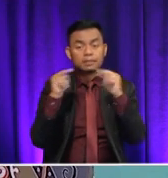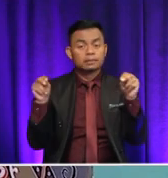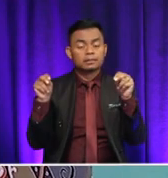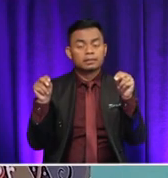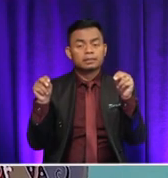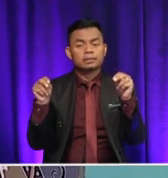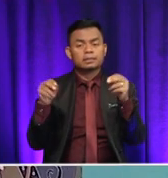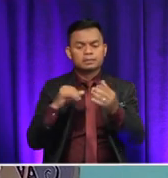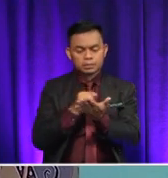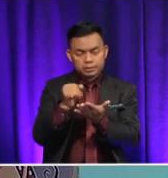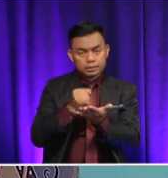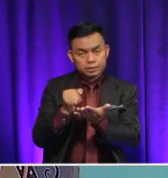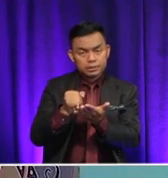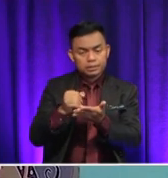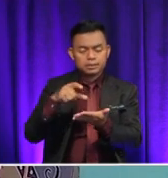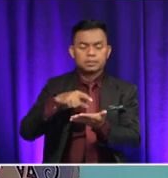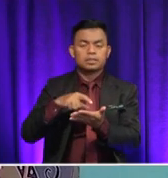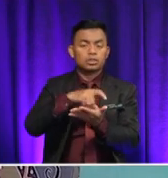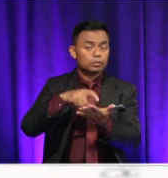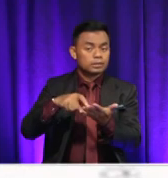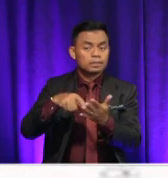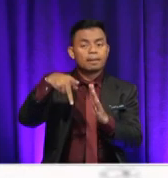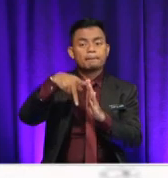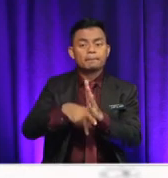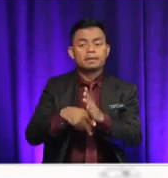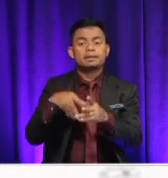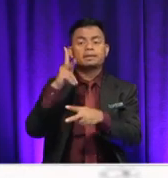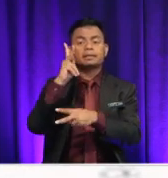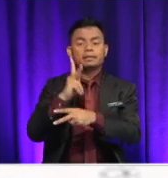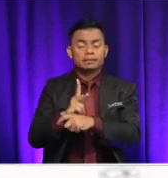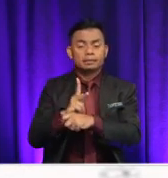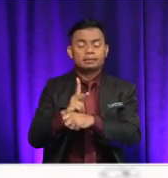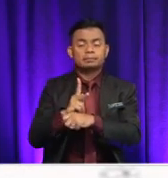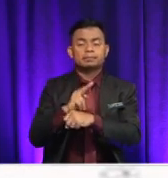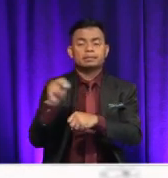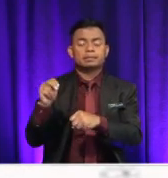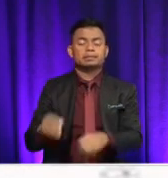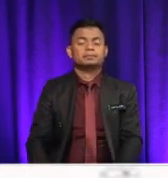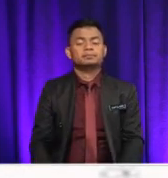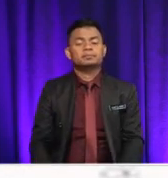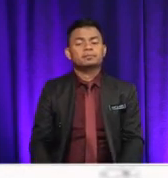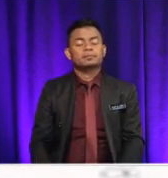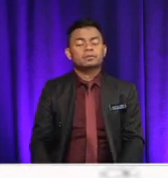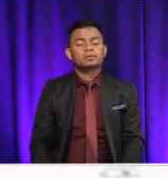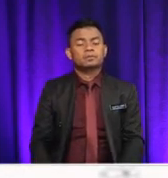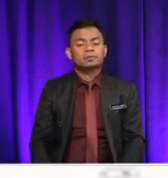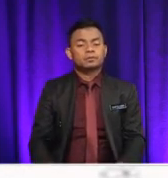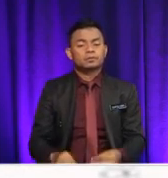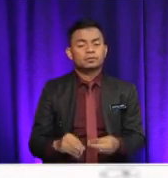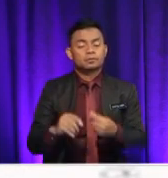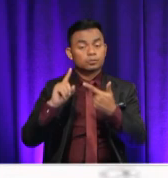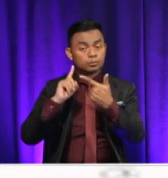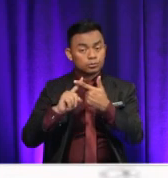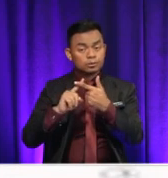berhematan yang kedua menerangkan menerangkan jenis-jenis tamu